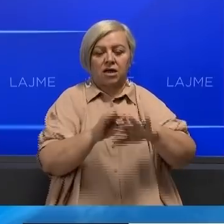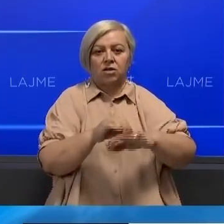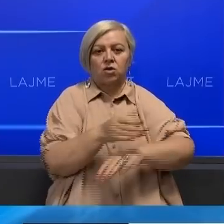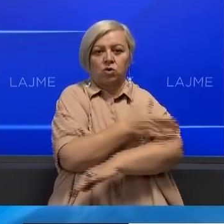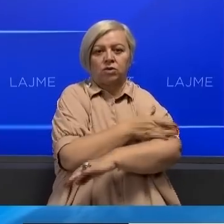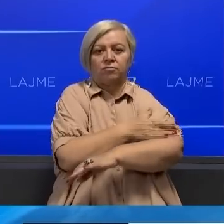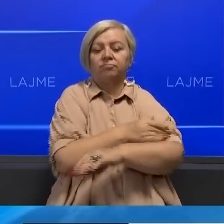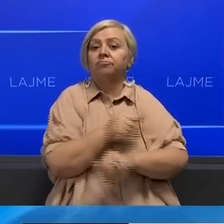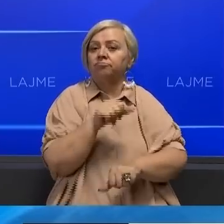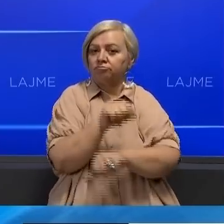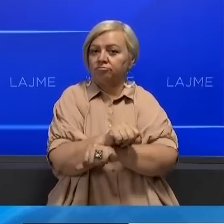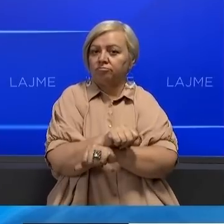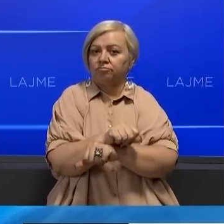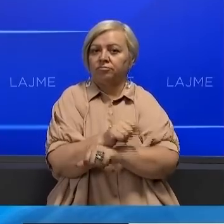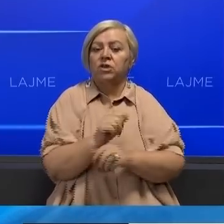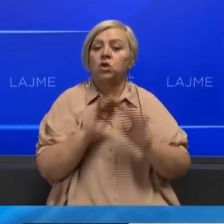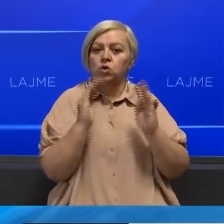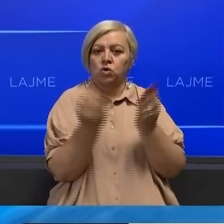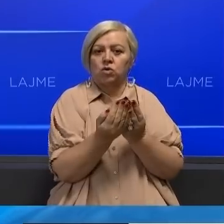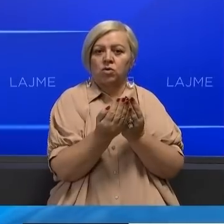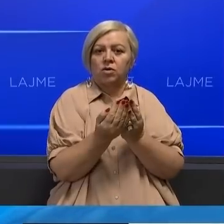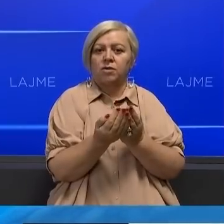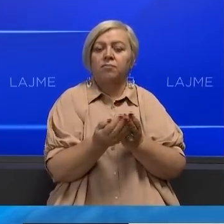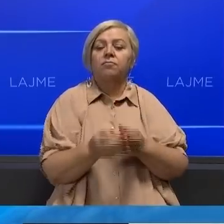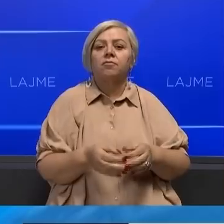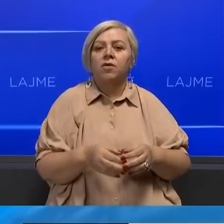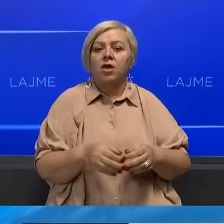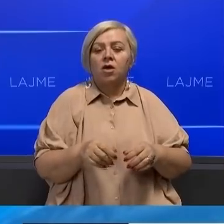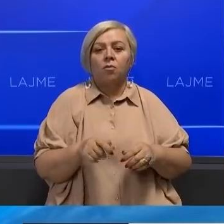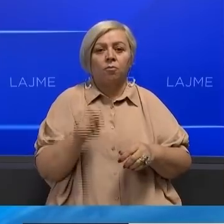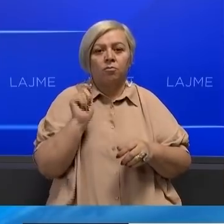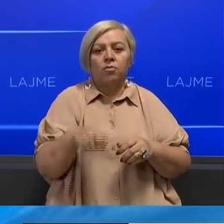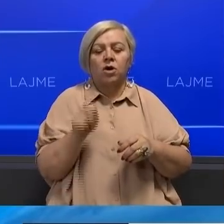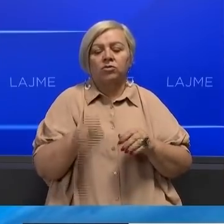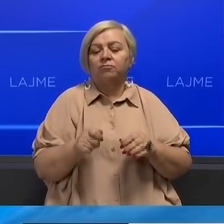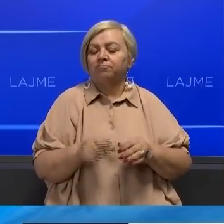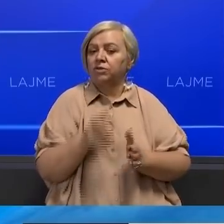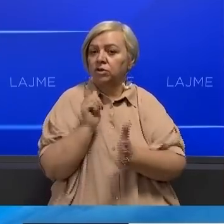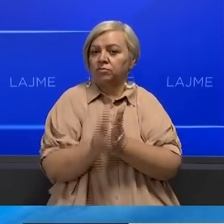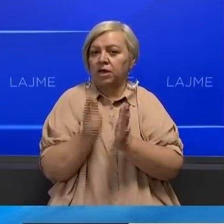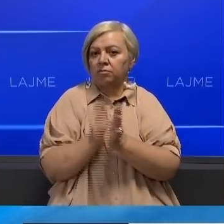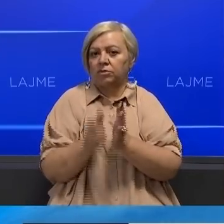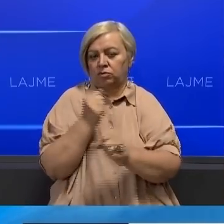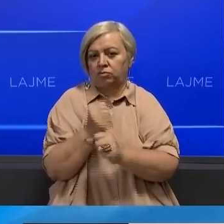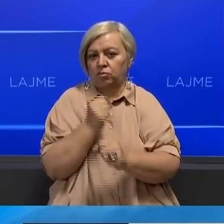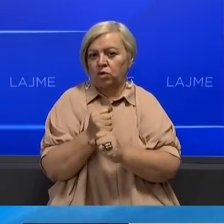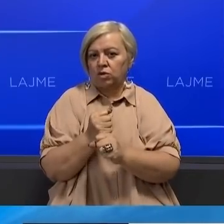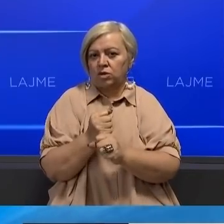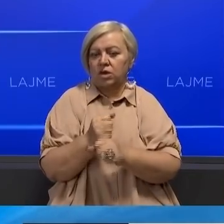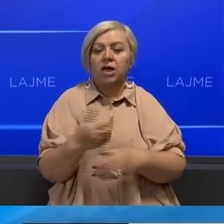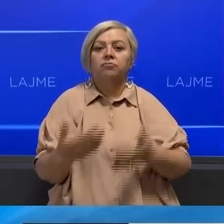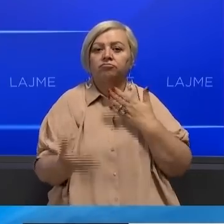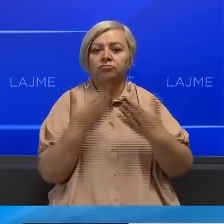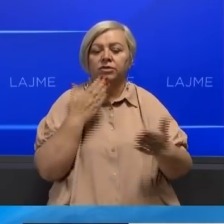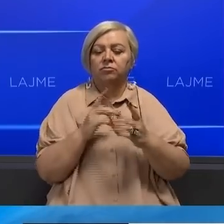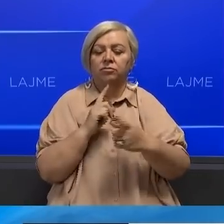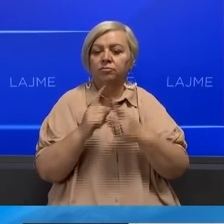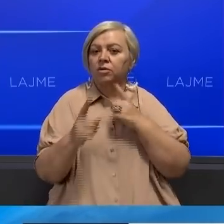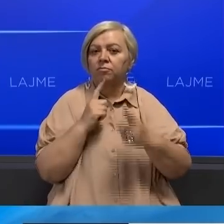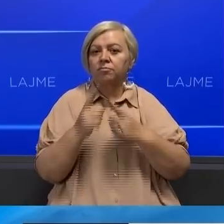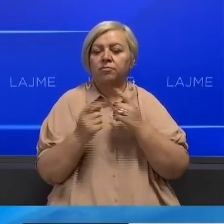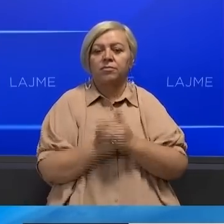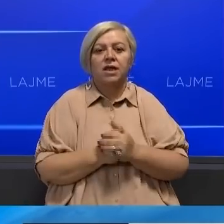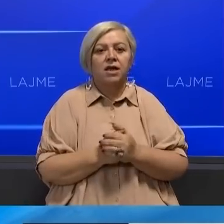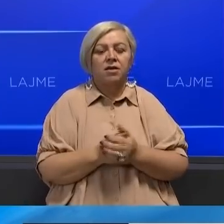në paraburgim, andaj zyra e prokurorit të specializuar duhet të lëviz më shpejt në punën e saj. Në këtë seancë po diskutohet edhe